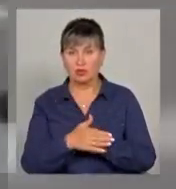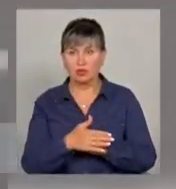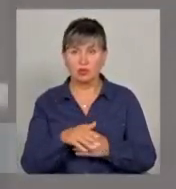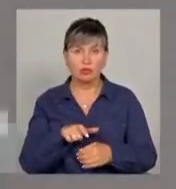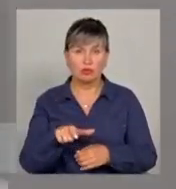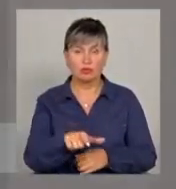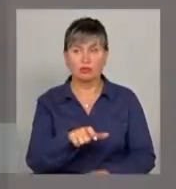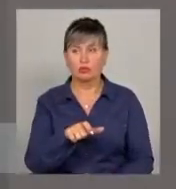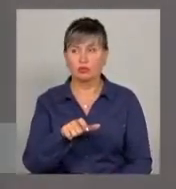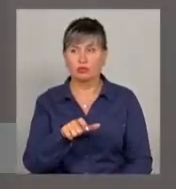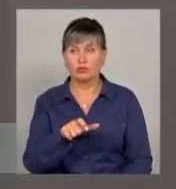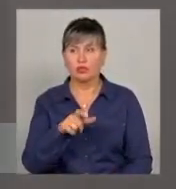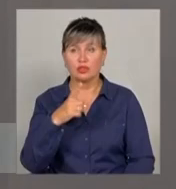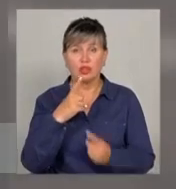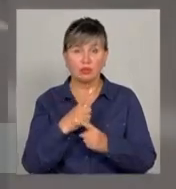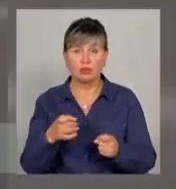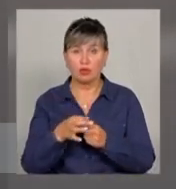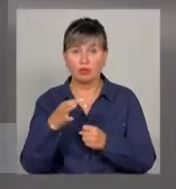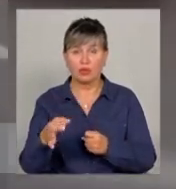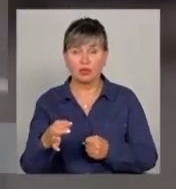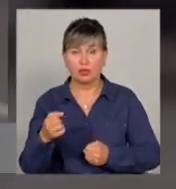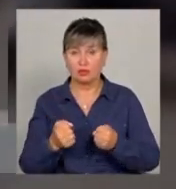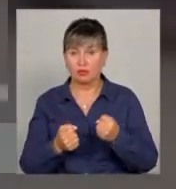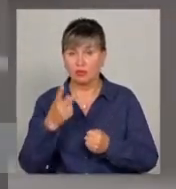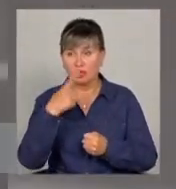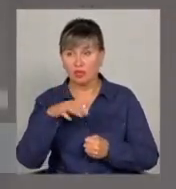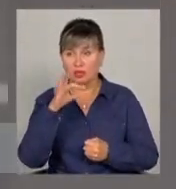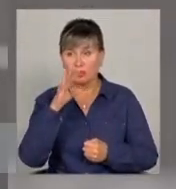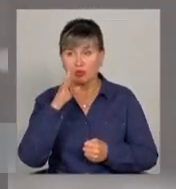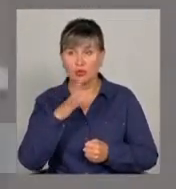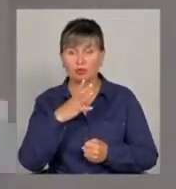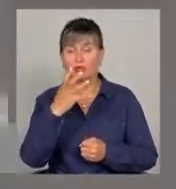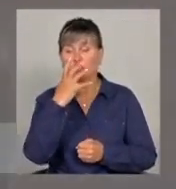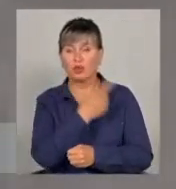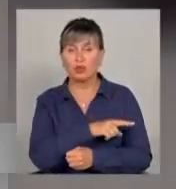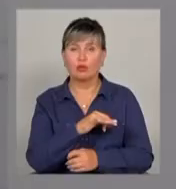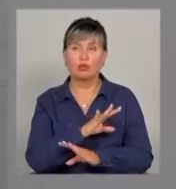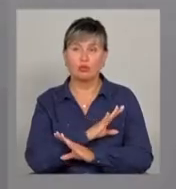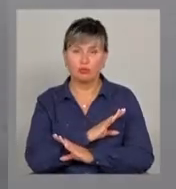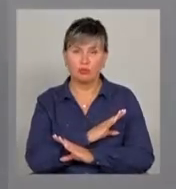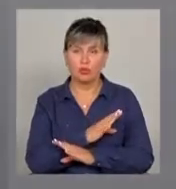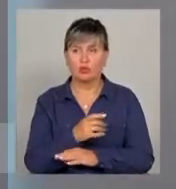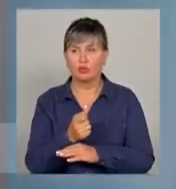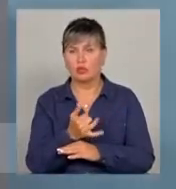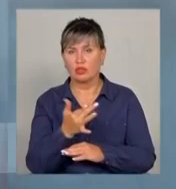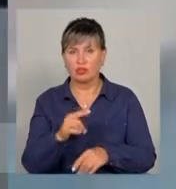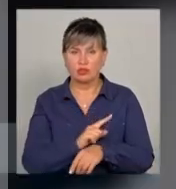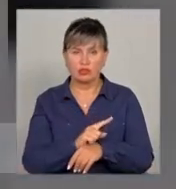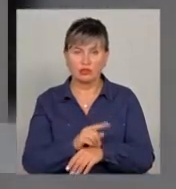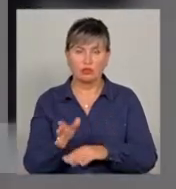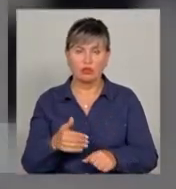проспекту Абулхаирхана. Как сообщили в областном департаменте полиции, парень попал в реанимацию и умер спустя несколько часов после